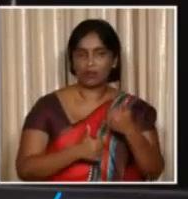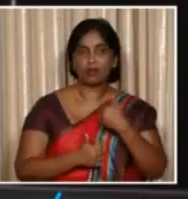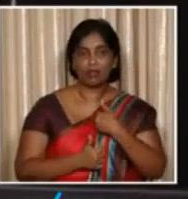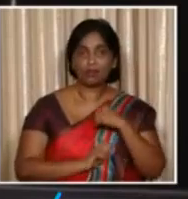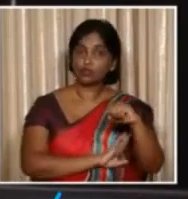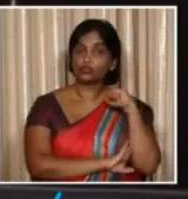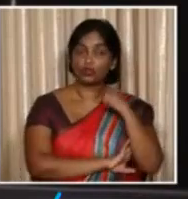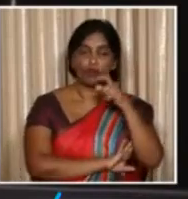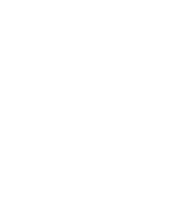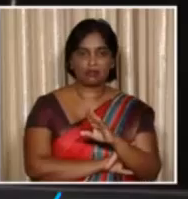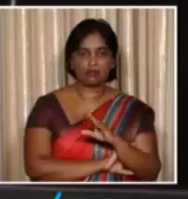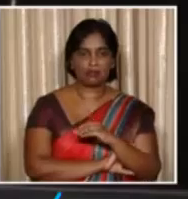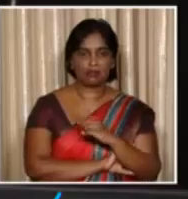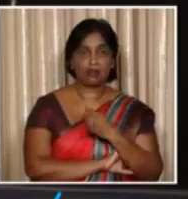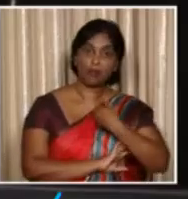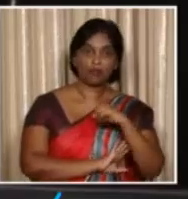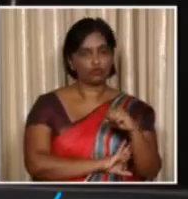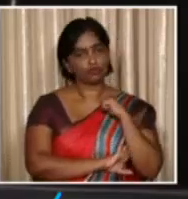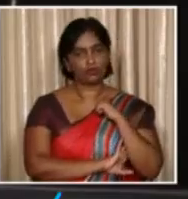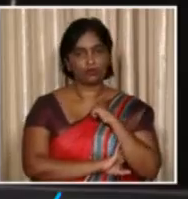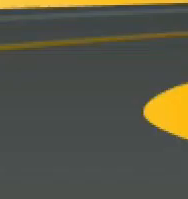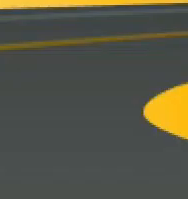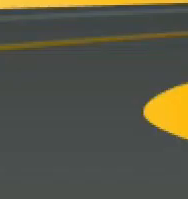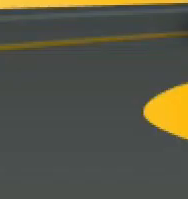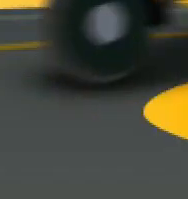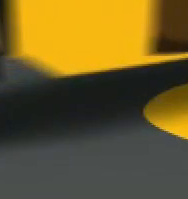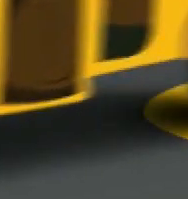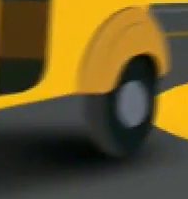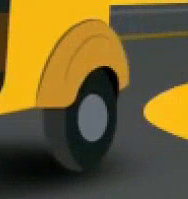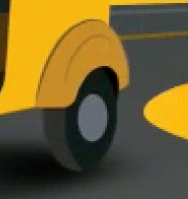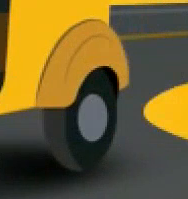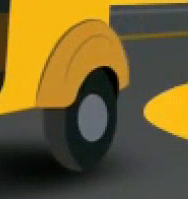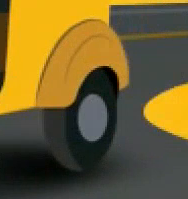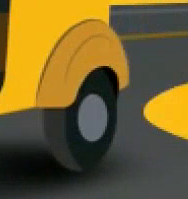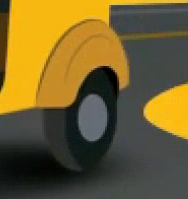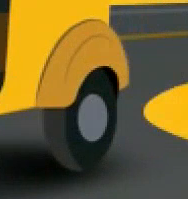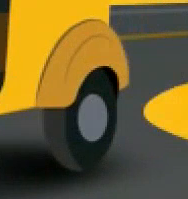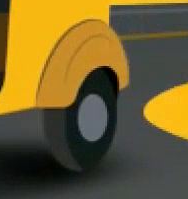මගේ කොන්ද ගැන හොයන්න එන්න එපා කාරුවත්. මගේ කොන්ද ගැන හොයන්න ඕන තරම් අය ඉන්නවා.